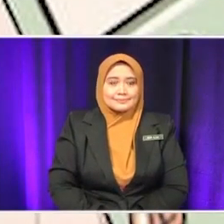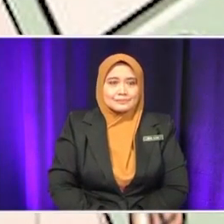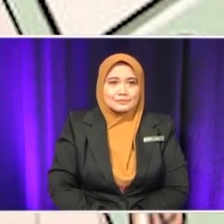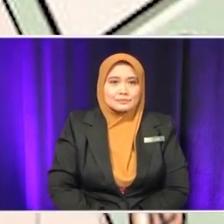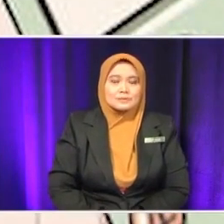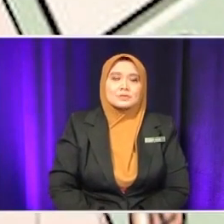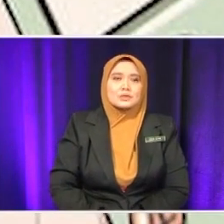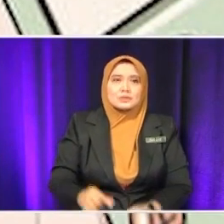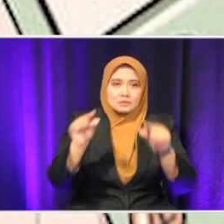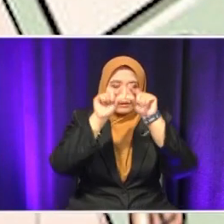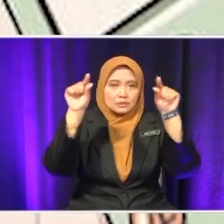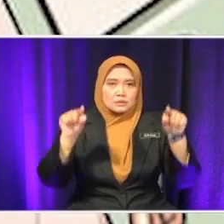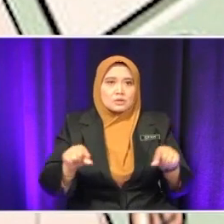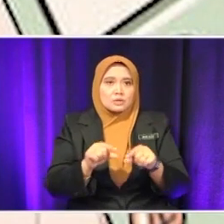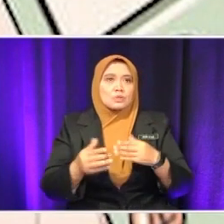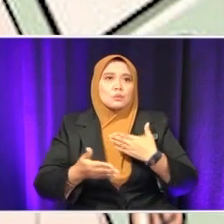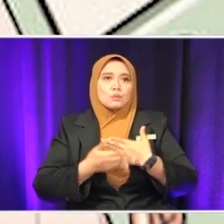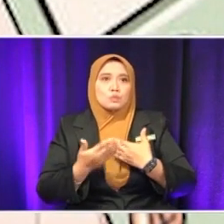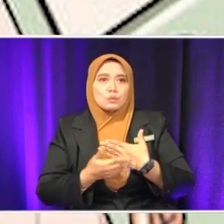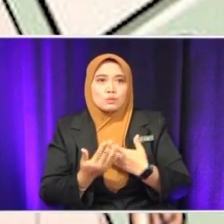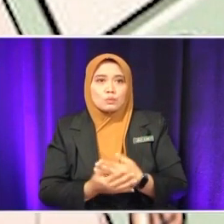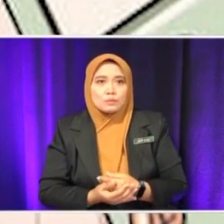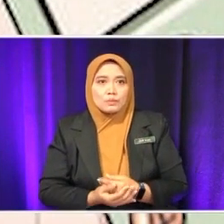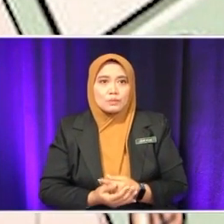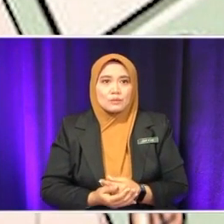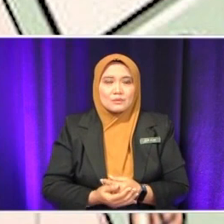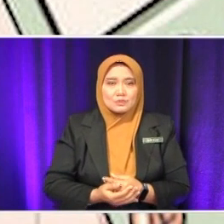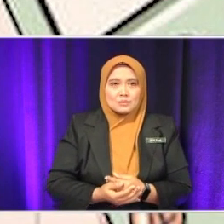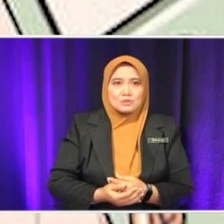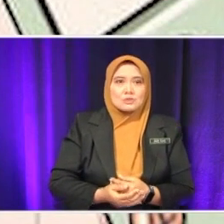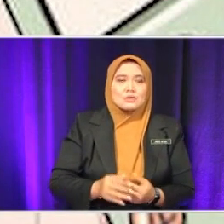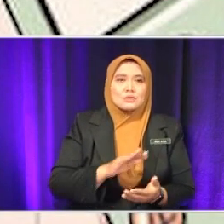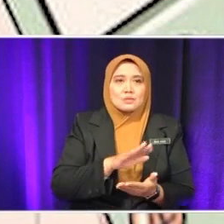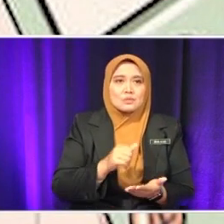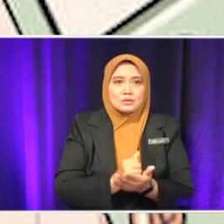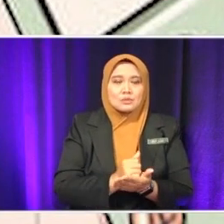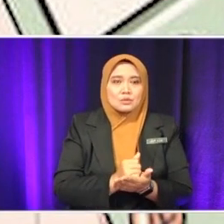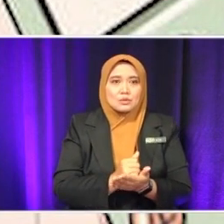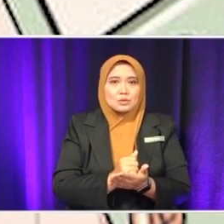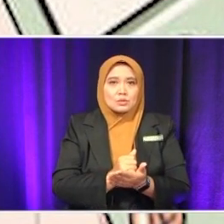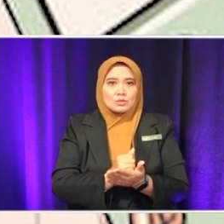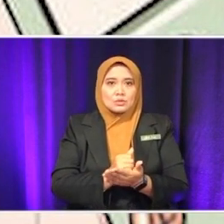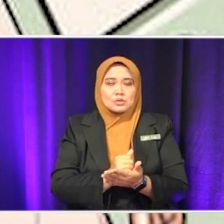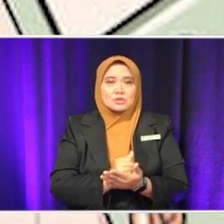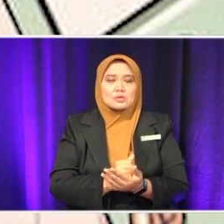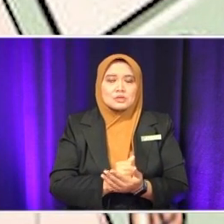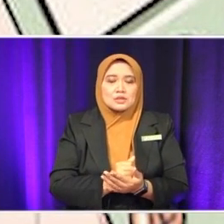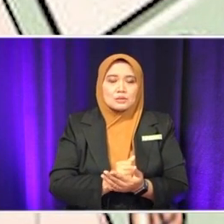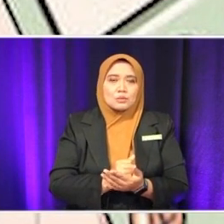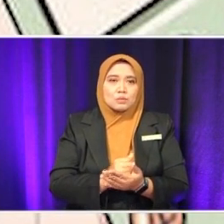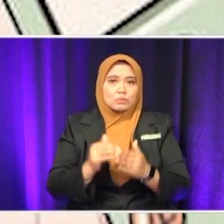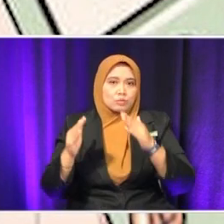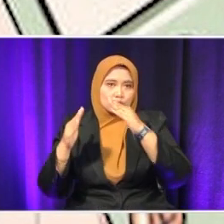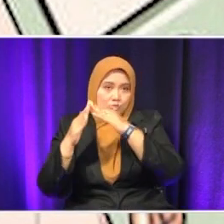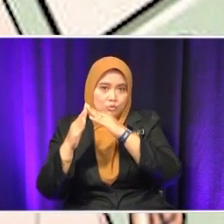Graf mudah yang berkait dengan graf mudah iaitu semua bucu berkait dengan satu tepi saja. Ya, terima kasih. Dia